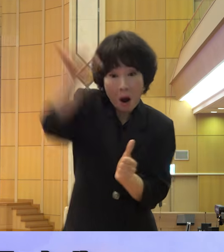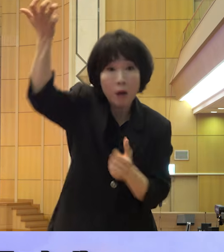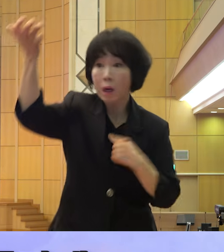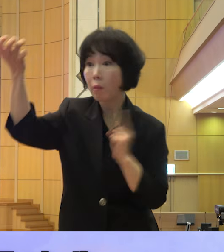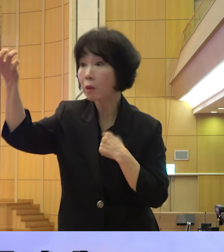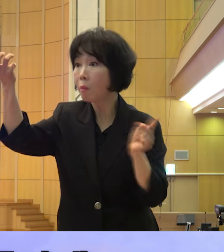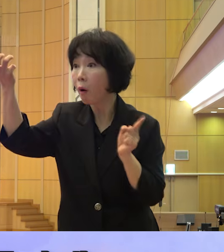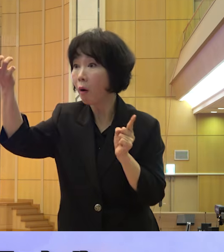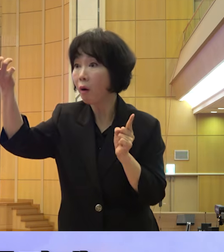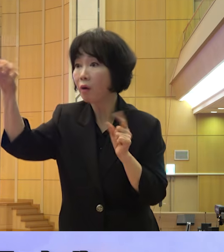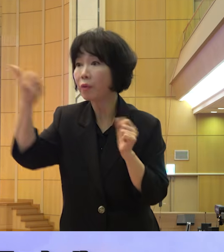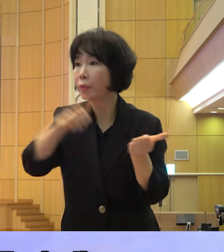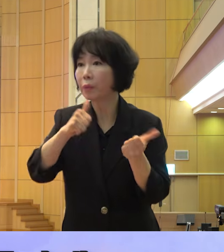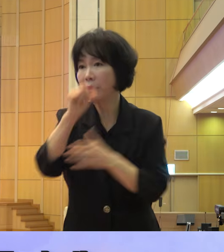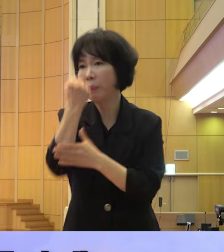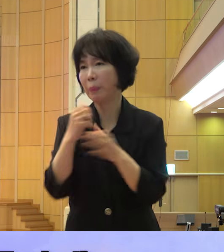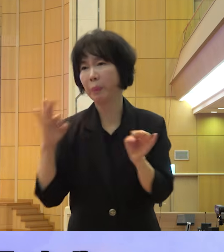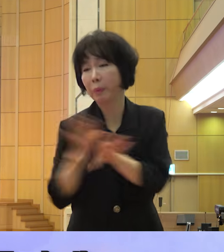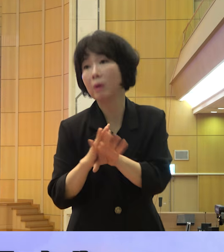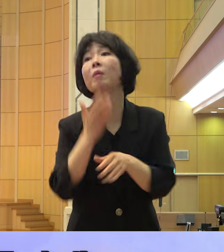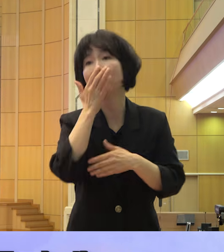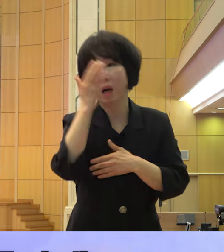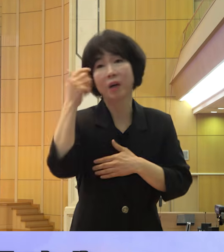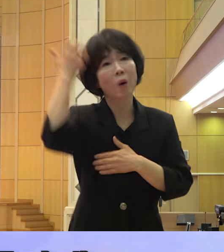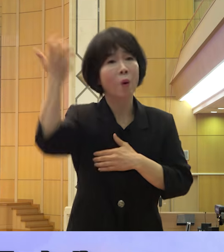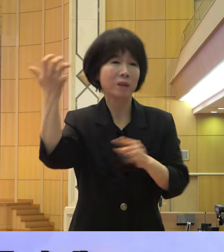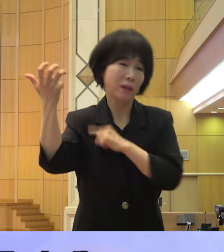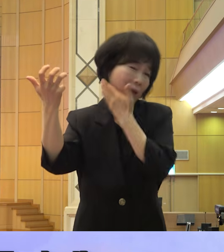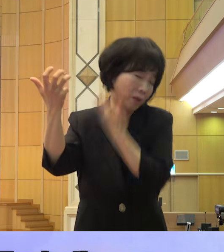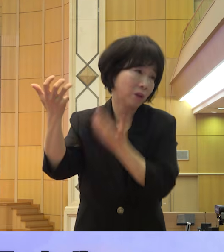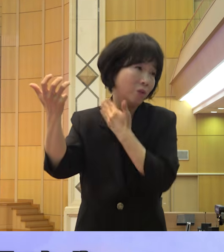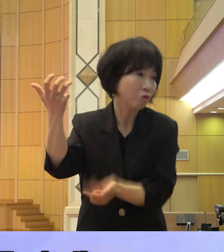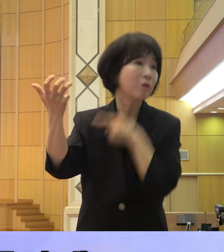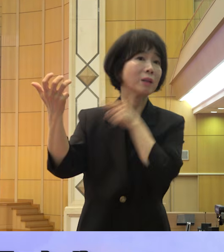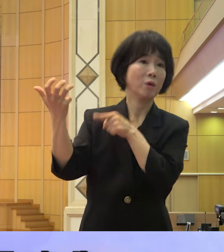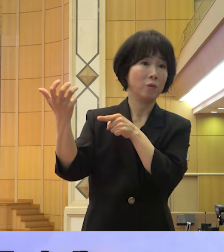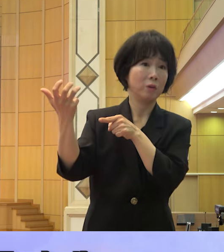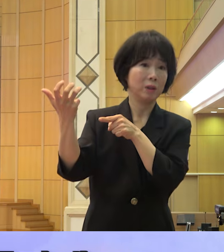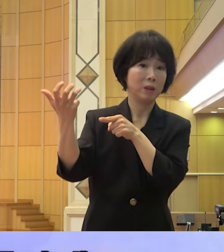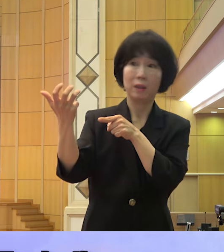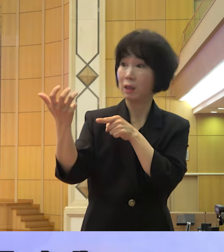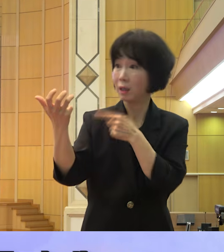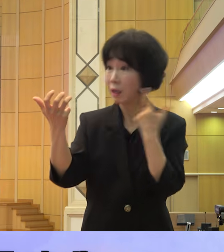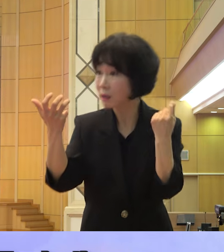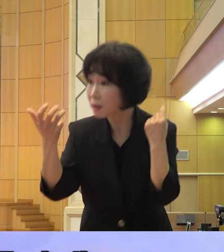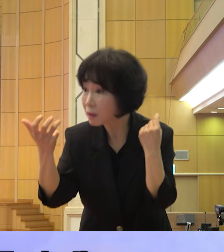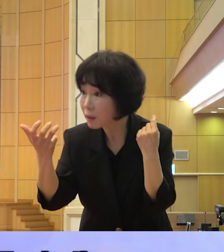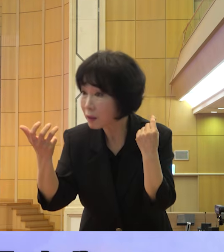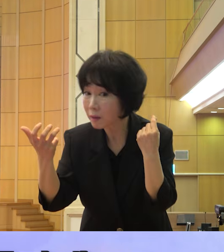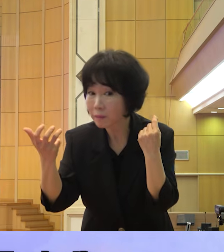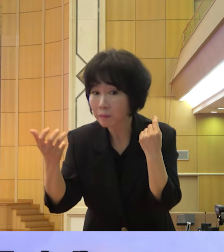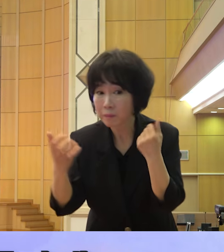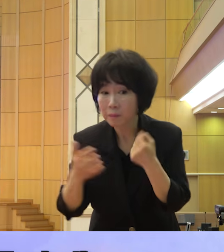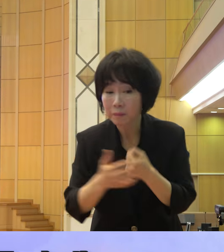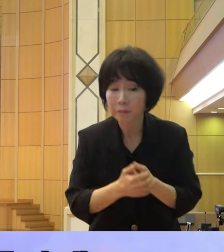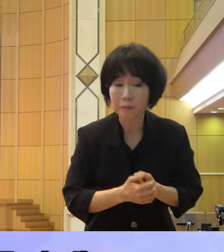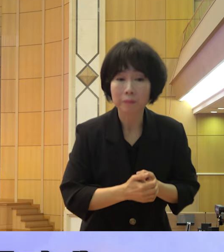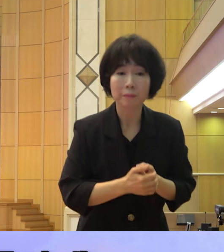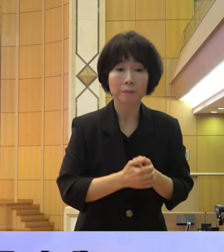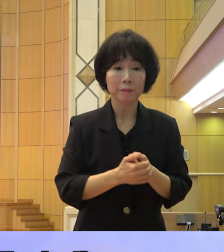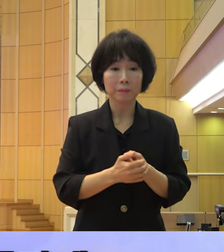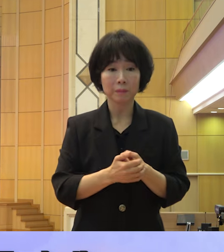떠나면 그냥 그날로부터 죽은 시체 되는 거예요. 그런데 육체는 영혼에 의해서